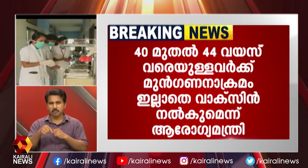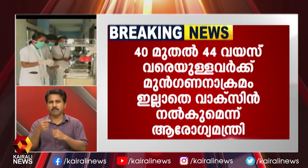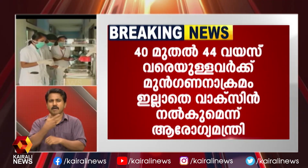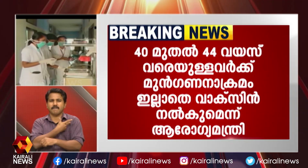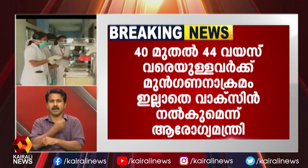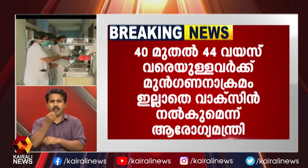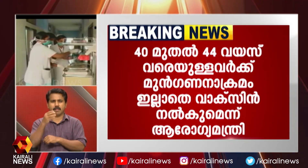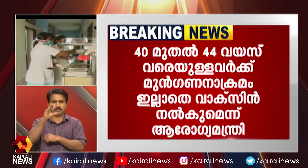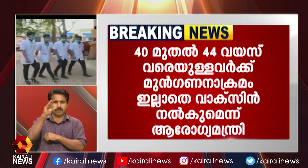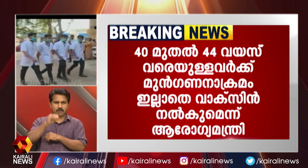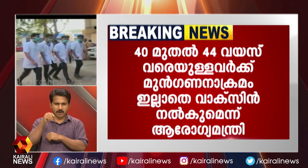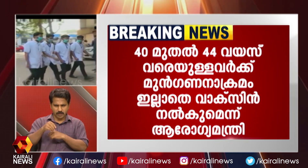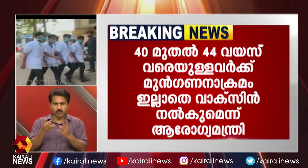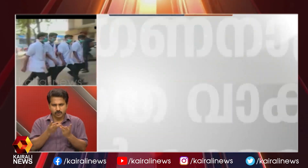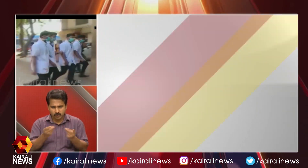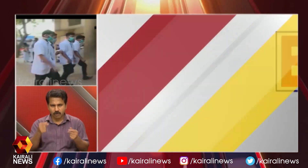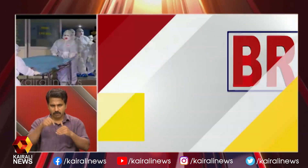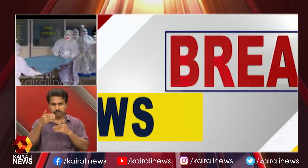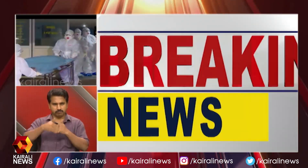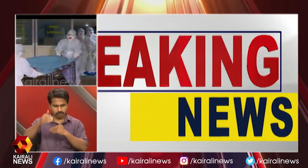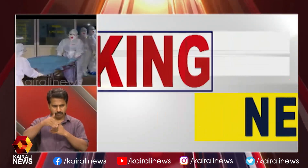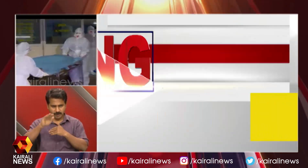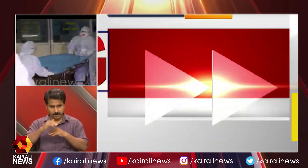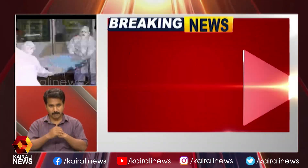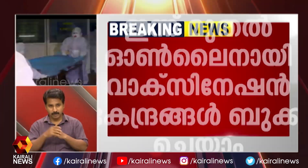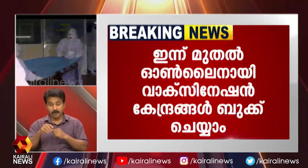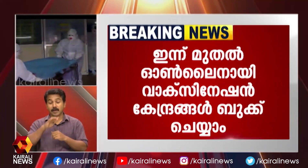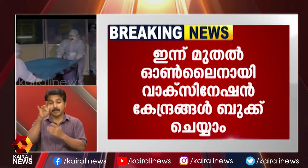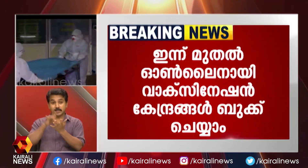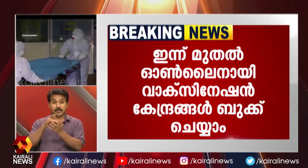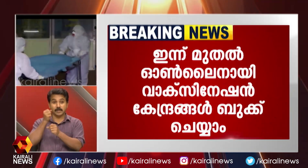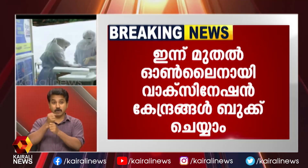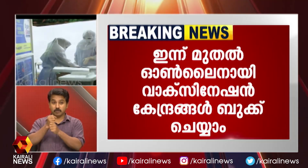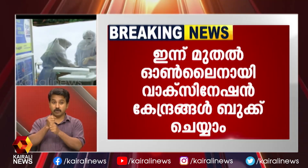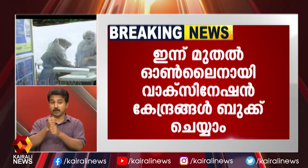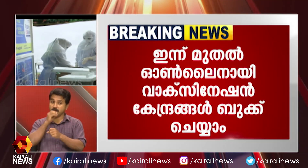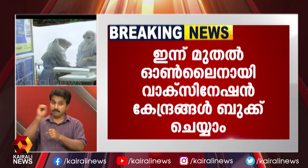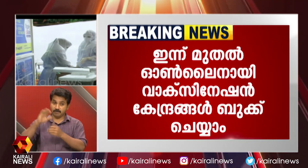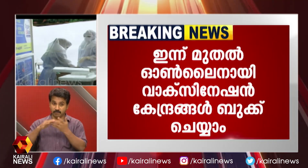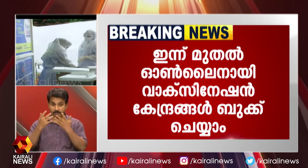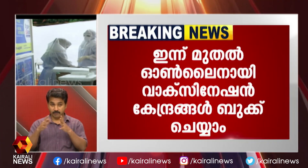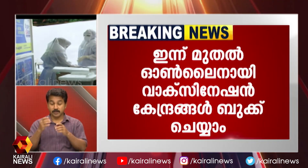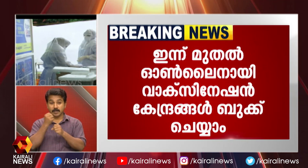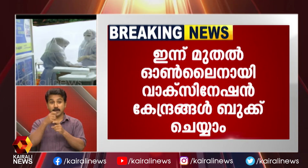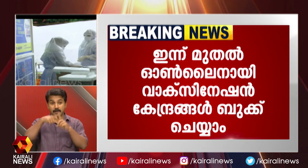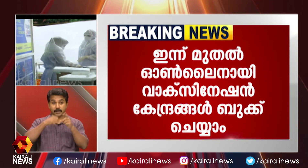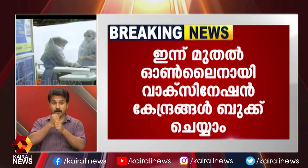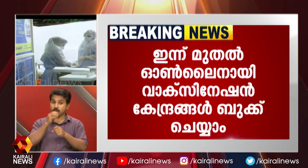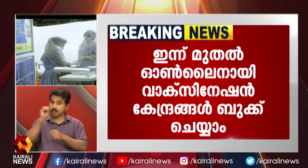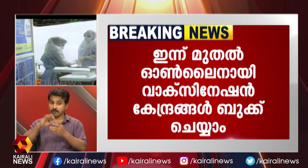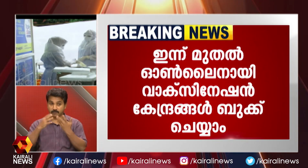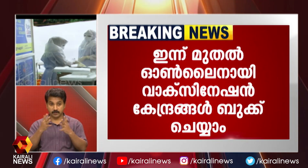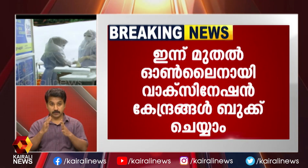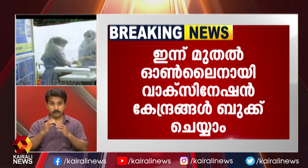ക്ഷാമമുള്ളത്. അത് പരിഹരിക്കുന്നതിന് വേണ്ടി അടിയന്തര നടപടികൾ സ്വീകരിക്കണമെന്നാവശ്യപ്പെട്ട് കേന്ദ്രത്തോട് ഇതിനകം തന്നെ സംസ്ഥാനം ആവശ്യപ്പെട്ടിട്ടുണ്ട്.